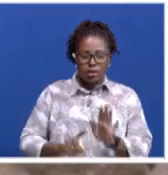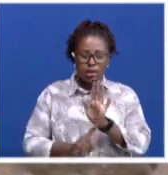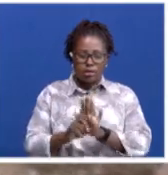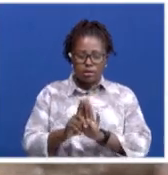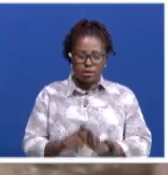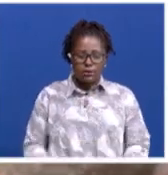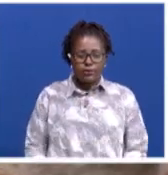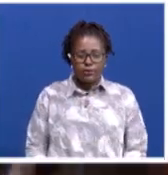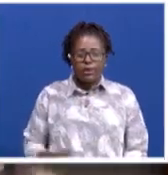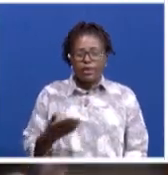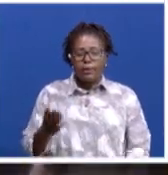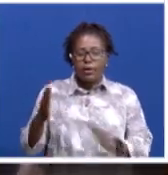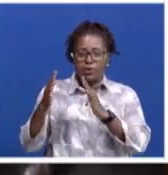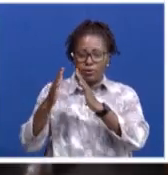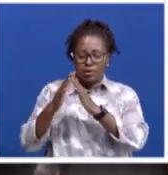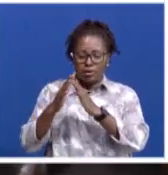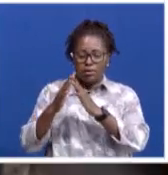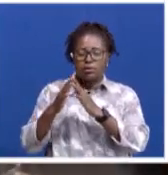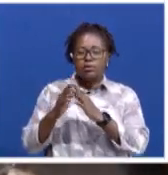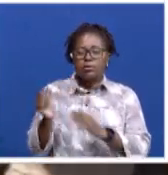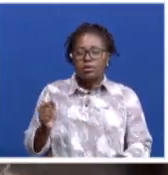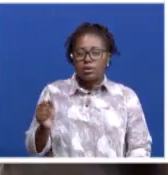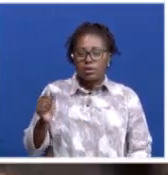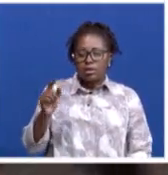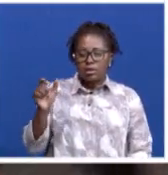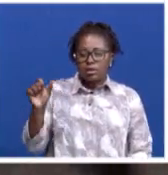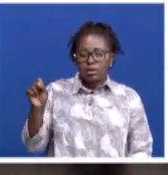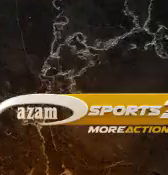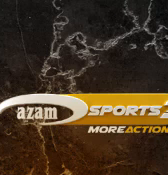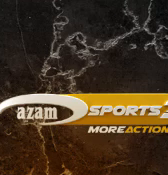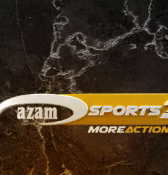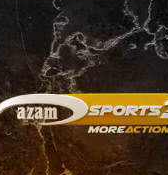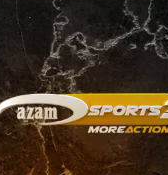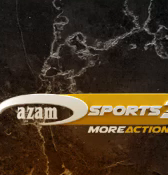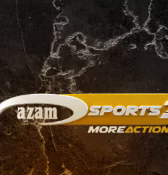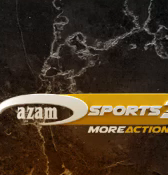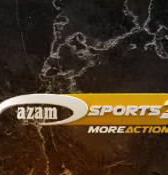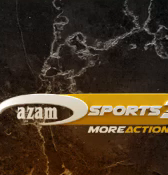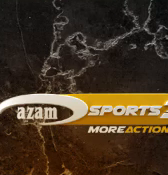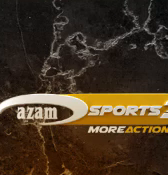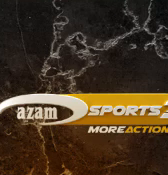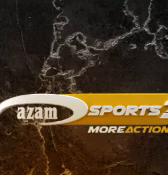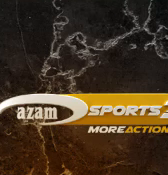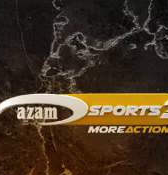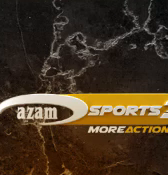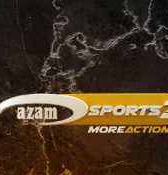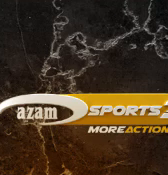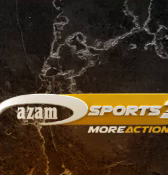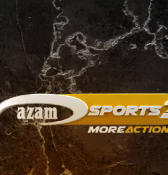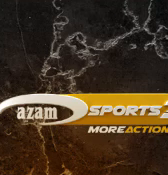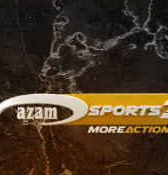haa ni nyumbani kwa mzee zu msab iki ni kati familia zeny sanzi kwa kukum na vif baada k